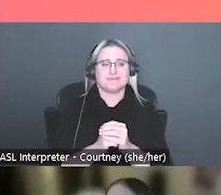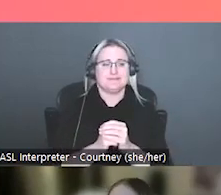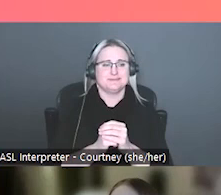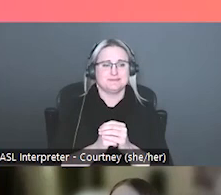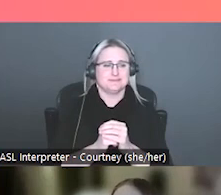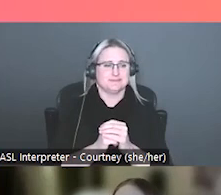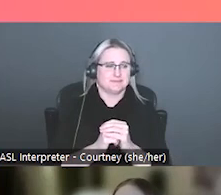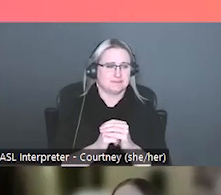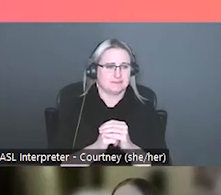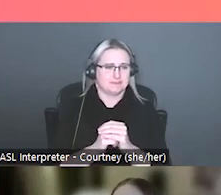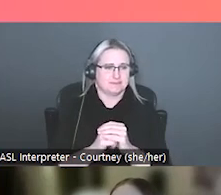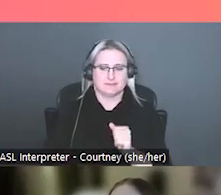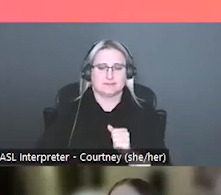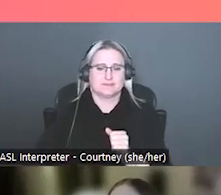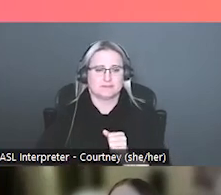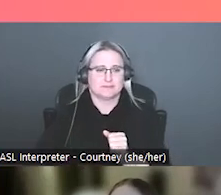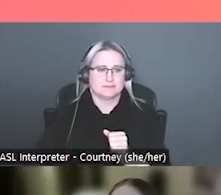Bon,